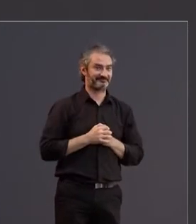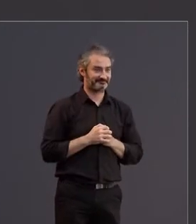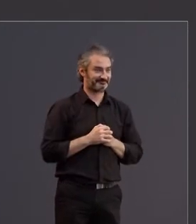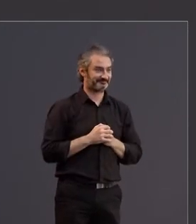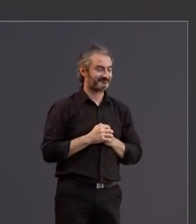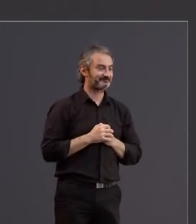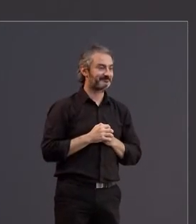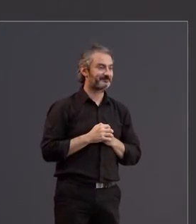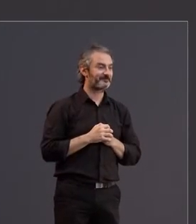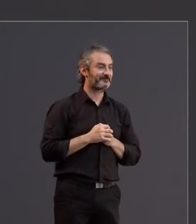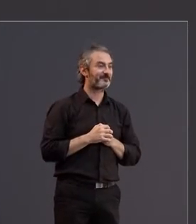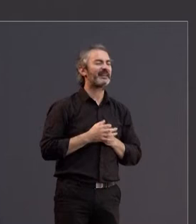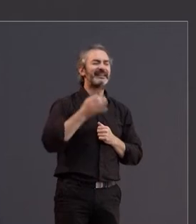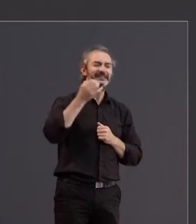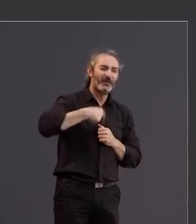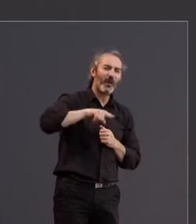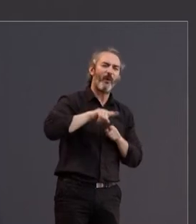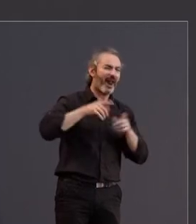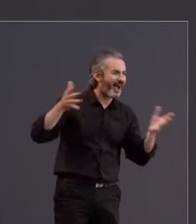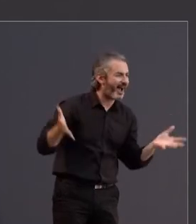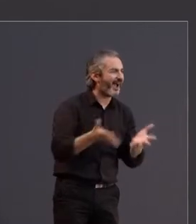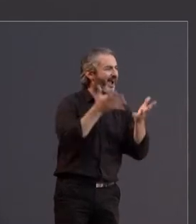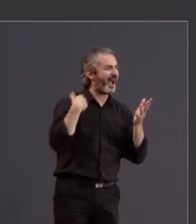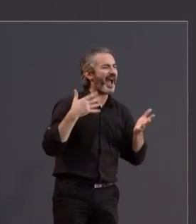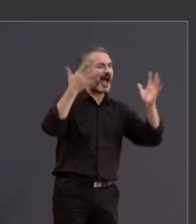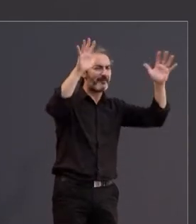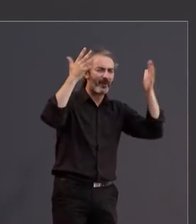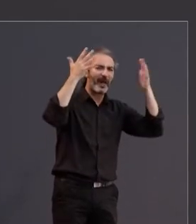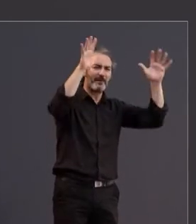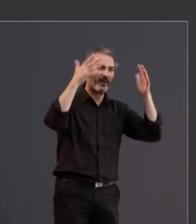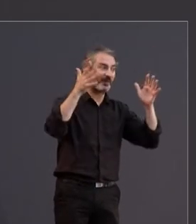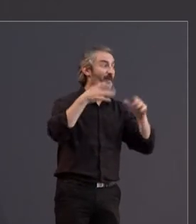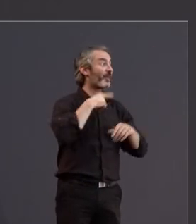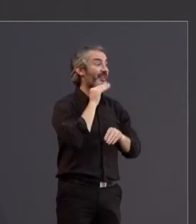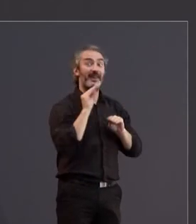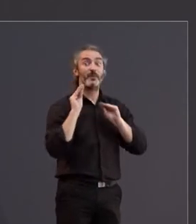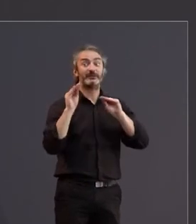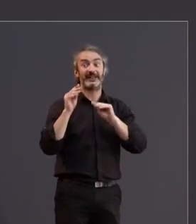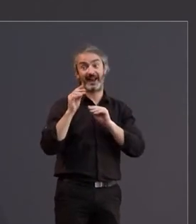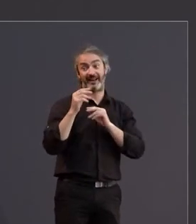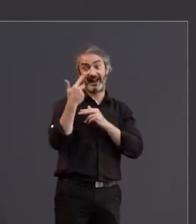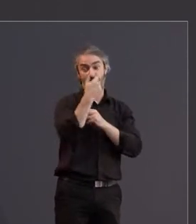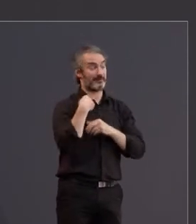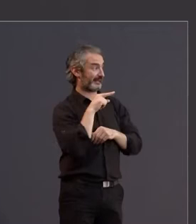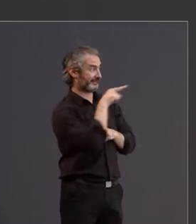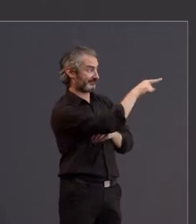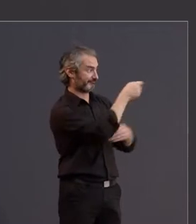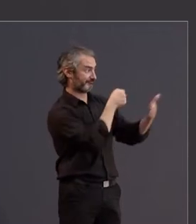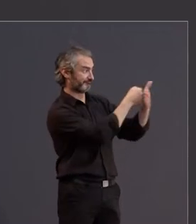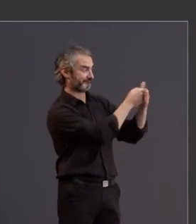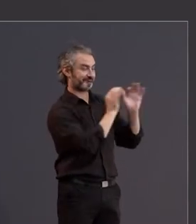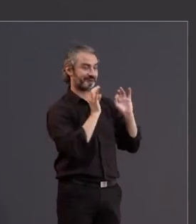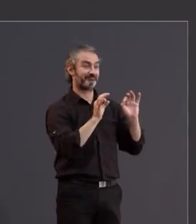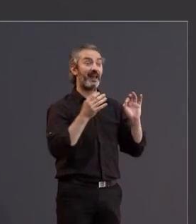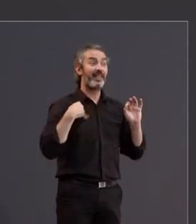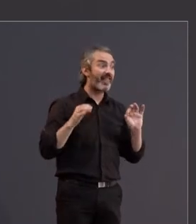i veient i que segur que us estan encoratjant i aplaudint. Val? Per tant, aquella d'allà és la vostra càmera. I